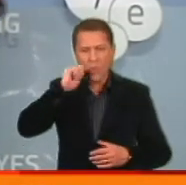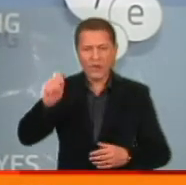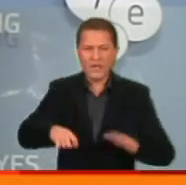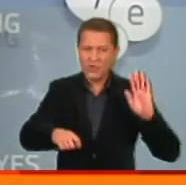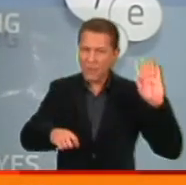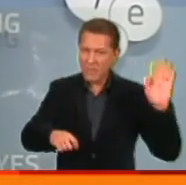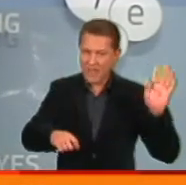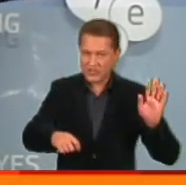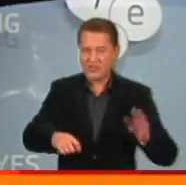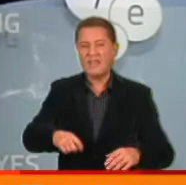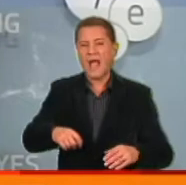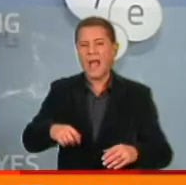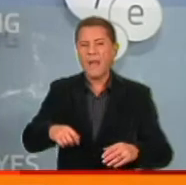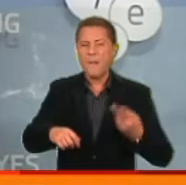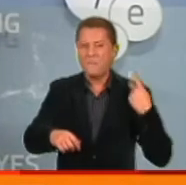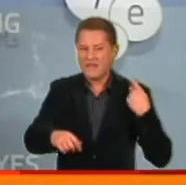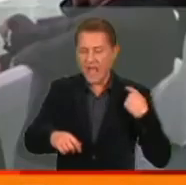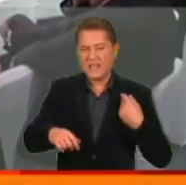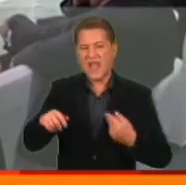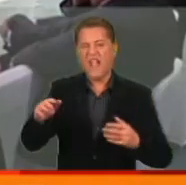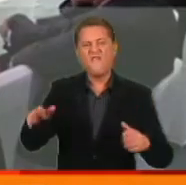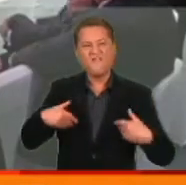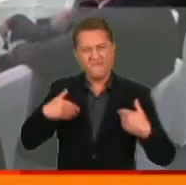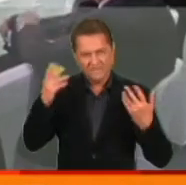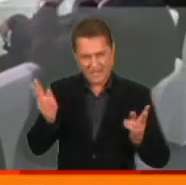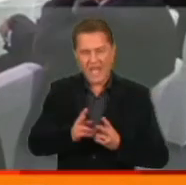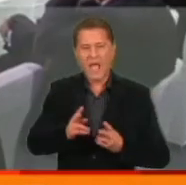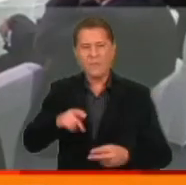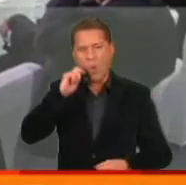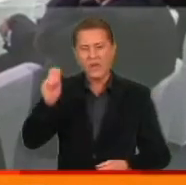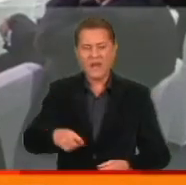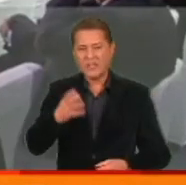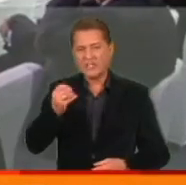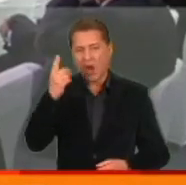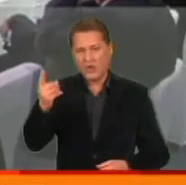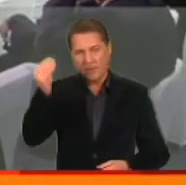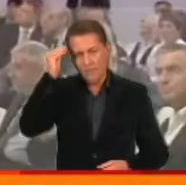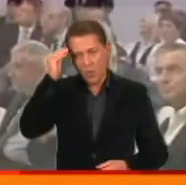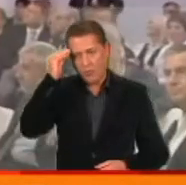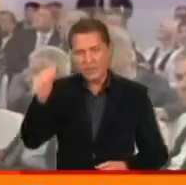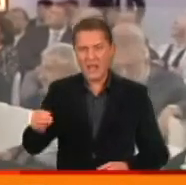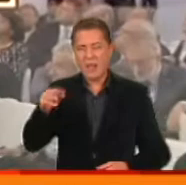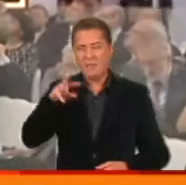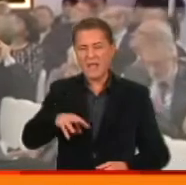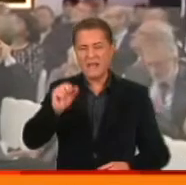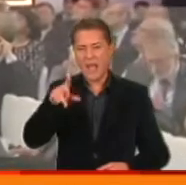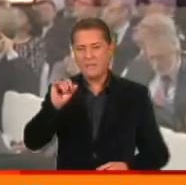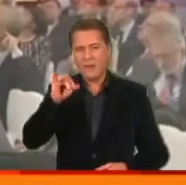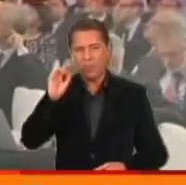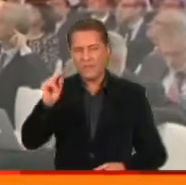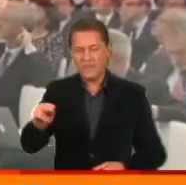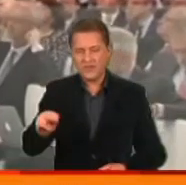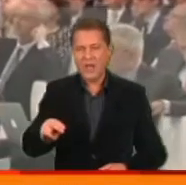побачення, Британія, вітаємо Україну. І ще один погляд від мисткині Сербії Марини Абрамович.